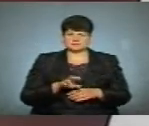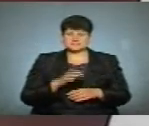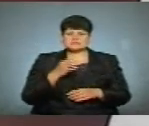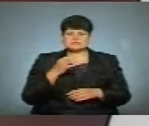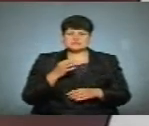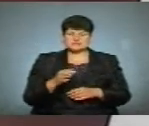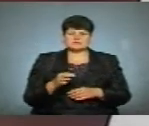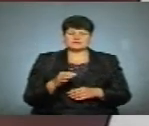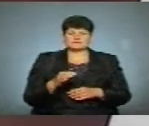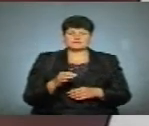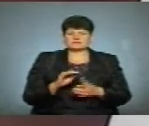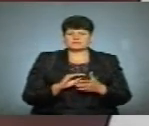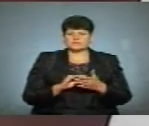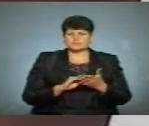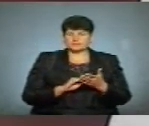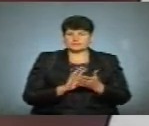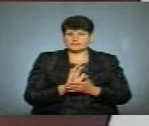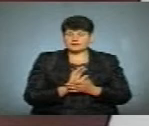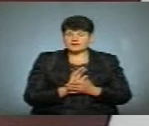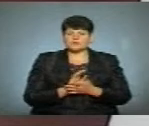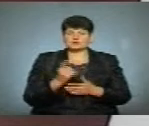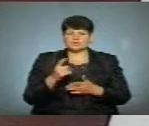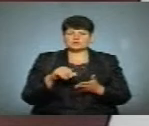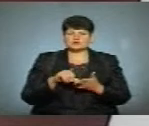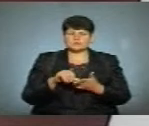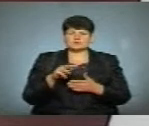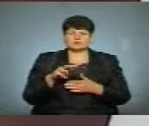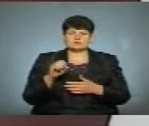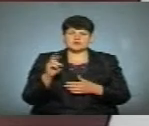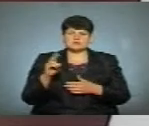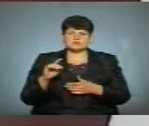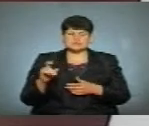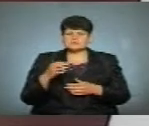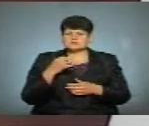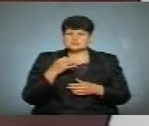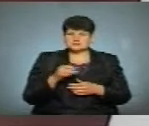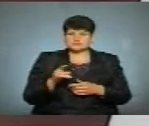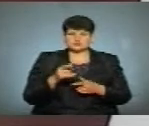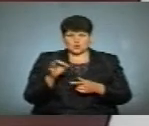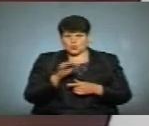речниця Світлана Сокирко. Один з учасників акції Мирон Мацьків також повідомив, що